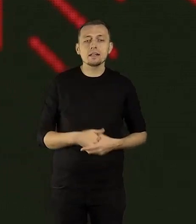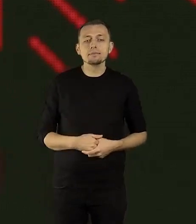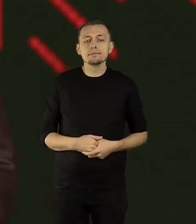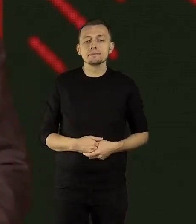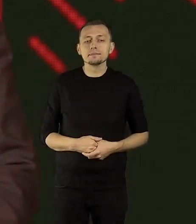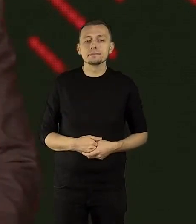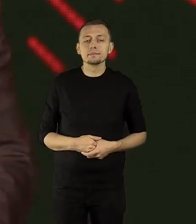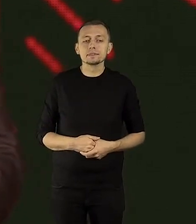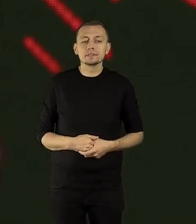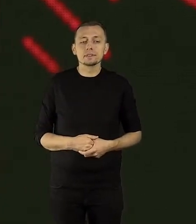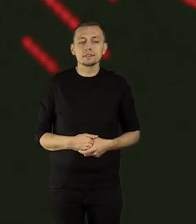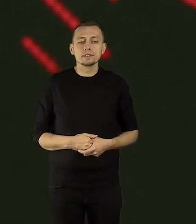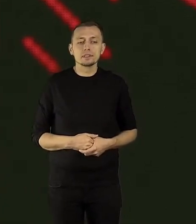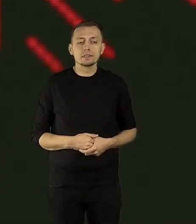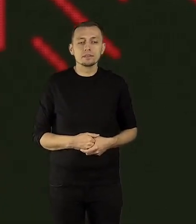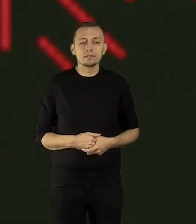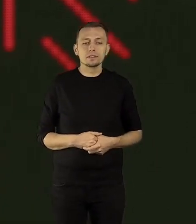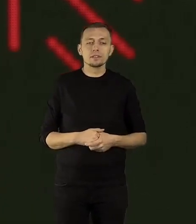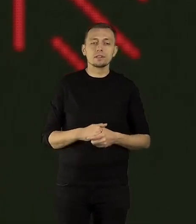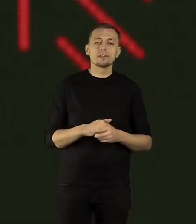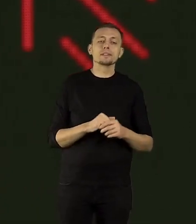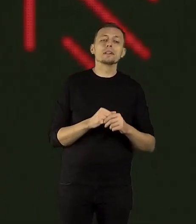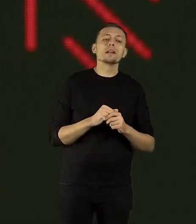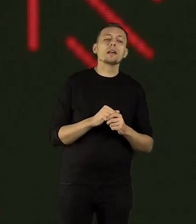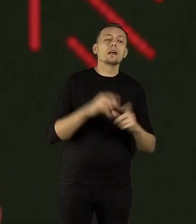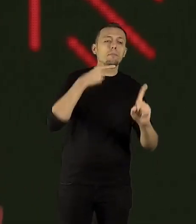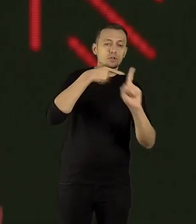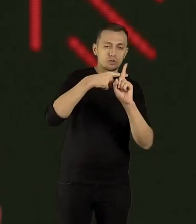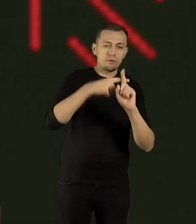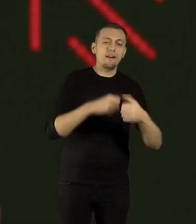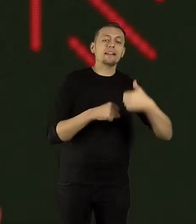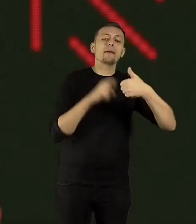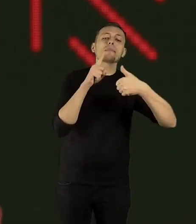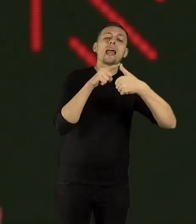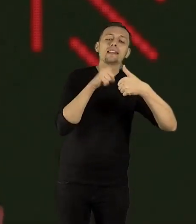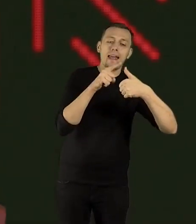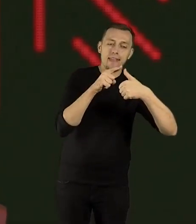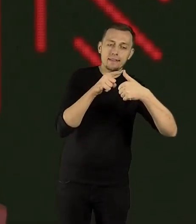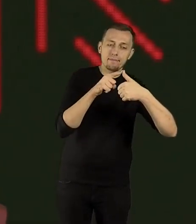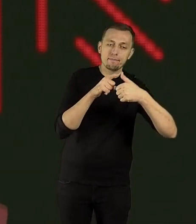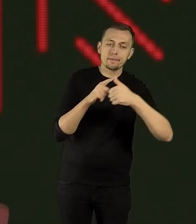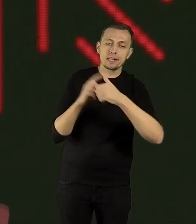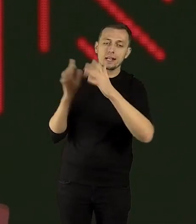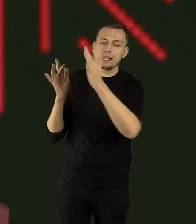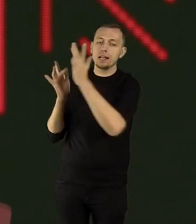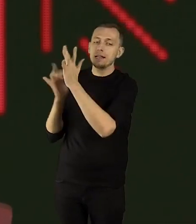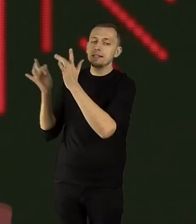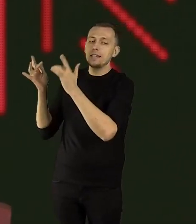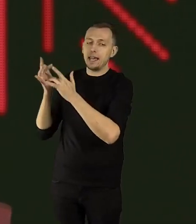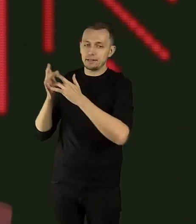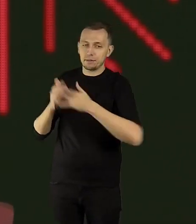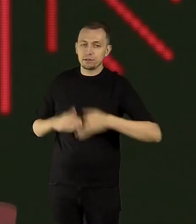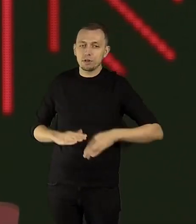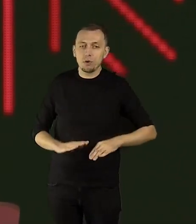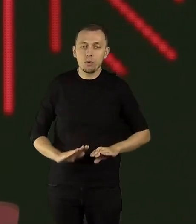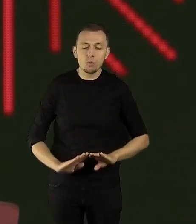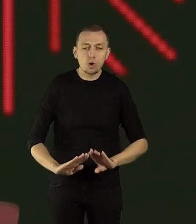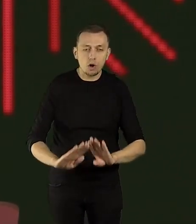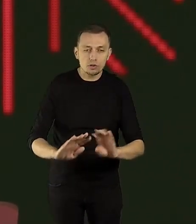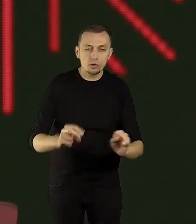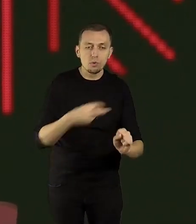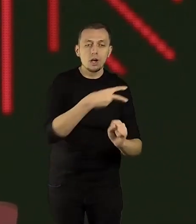Narodziny, refleksja pierwsza, stwierdzenie pierwsze. Narodziny Jezusa oznaczają początek